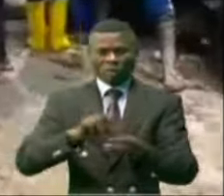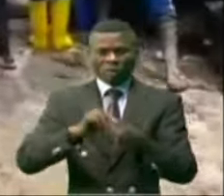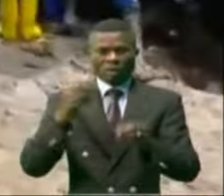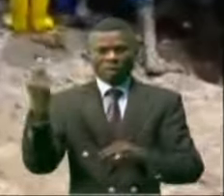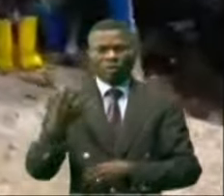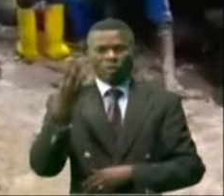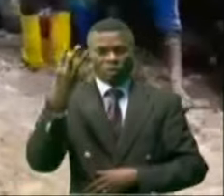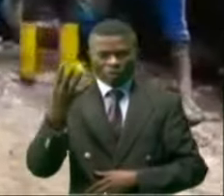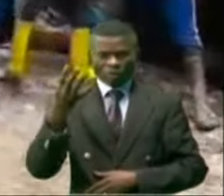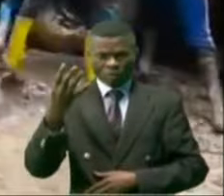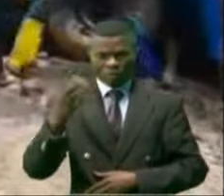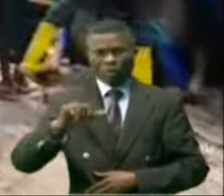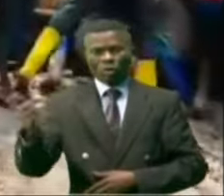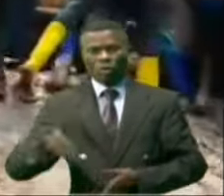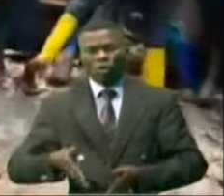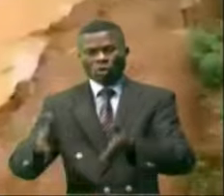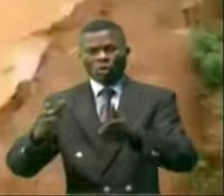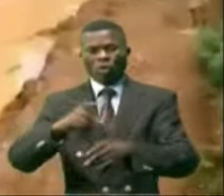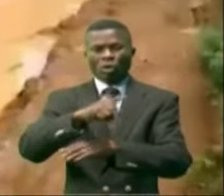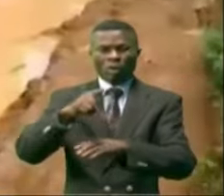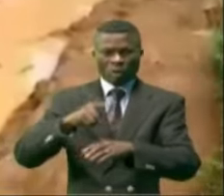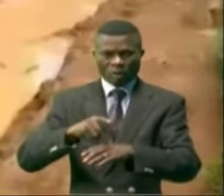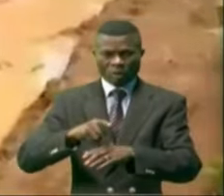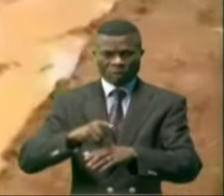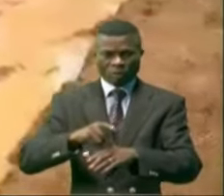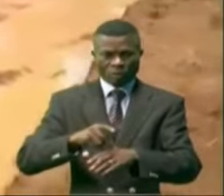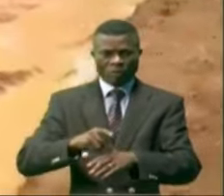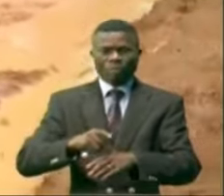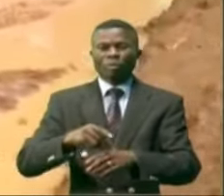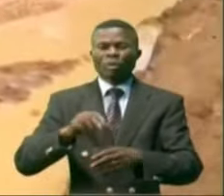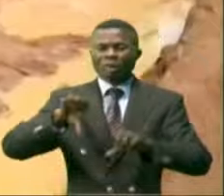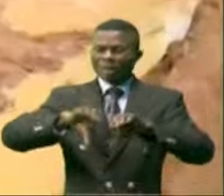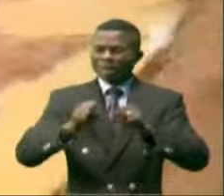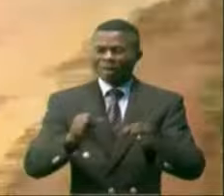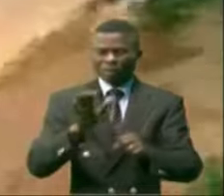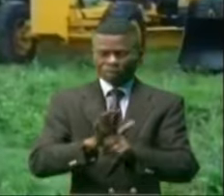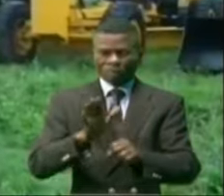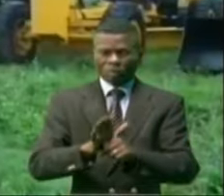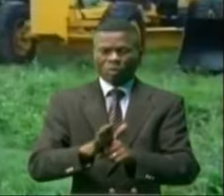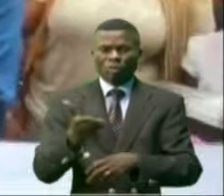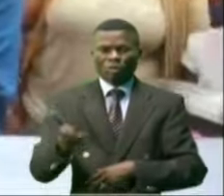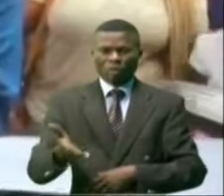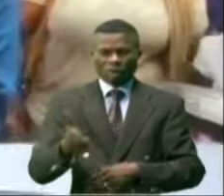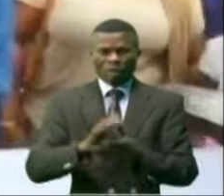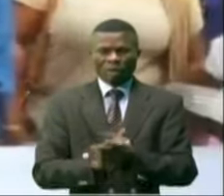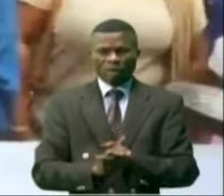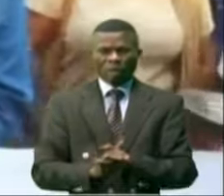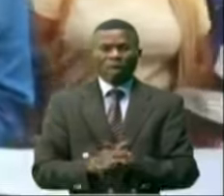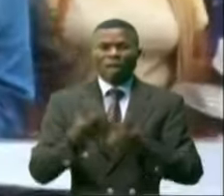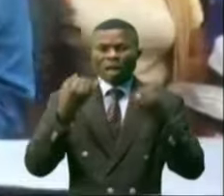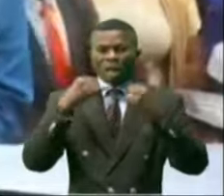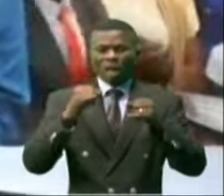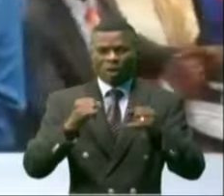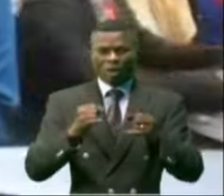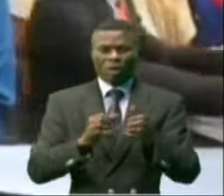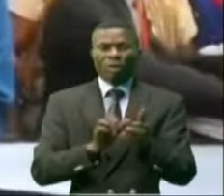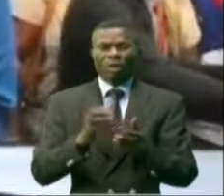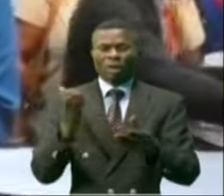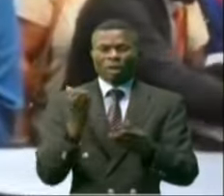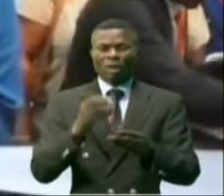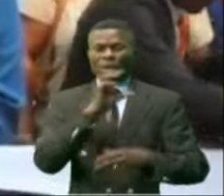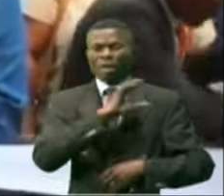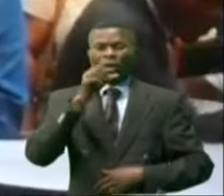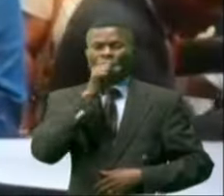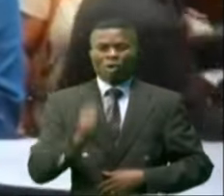24 et autres routes provinciales qui ont atteint un état de délabrement très avancé. Il faut signaler en passant que c'est le gouverneur